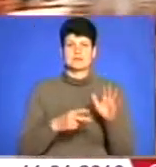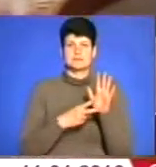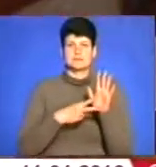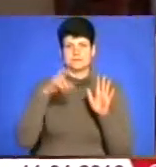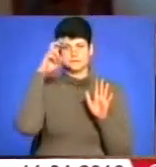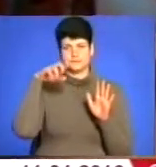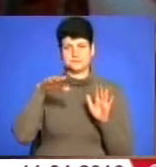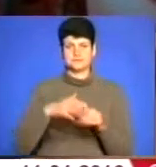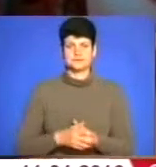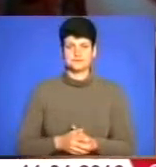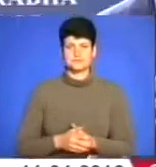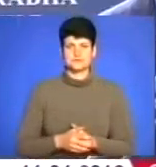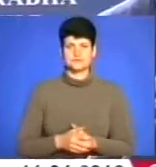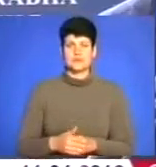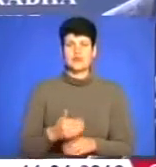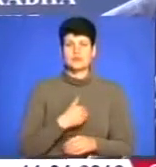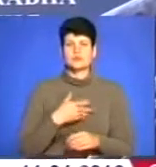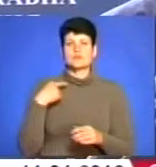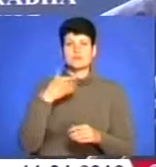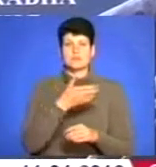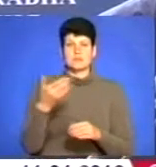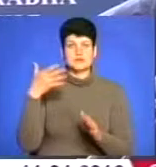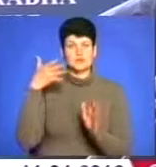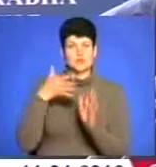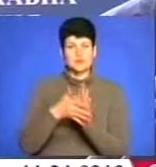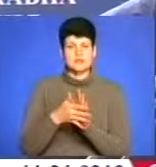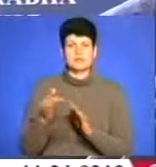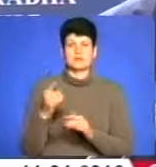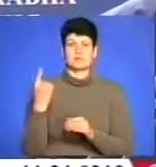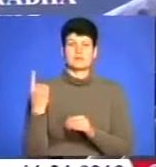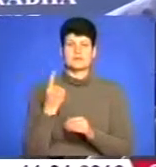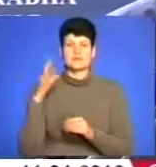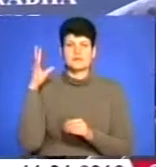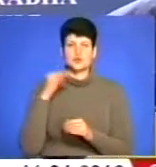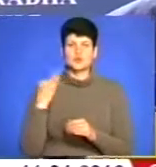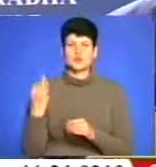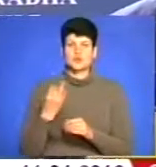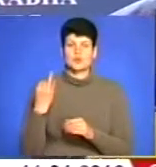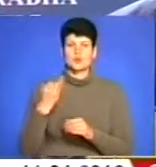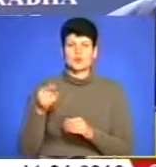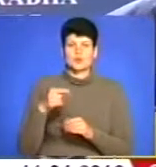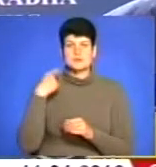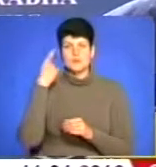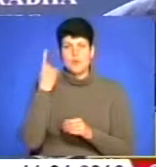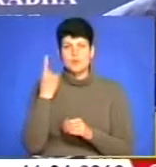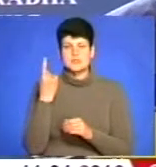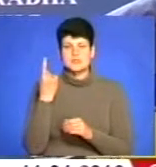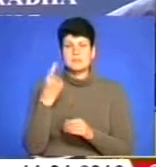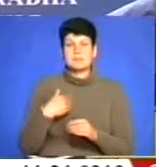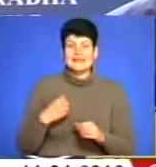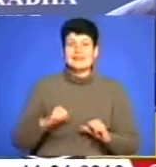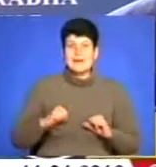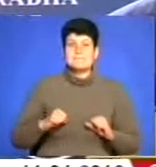країнами. Я хотів би, щоб ми всі зрозуміли, що вперше за всю історію Тернопільської області ми